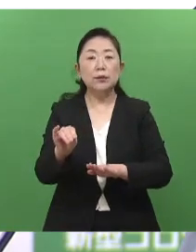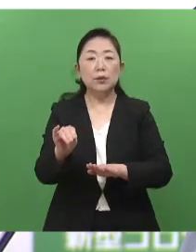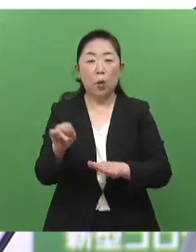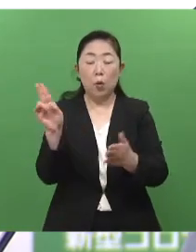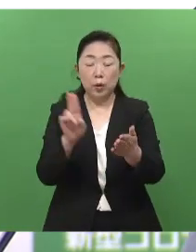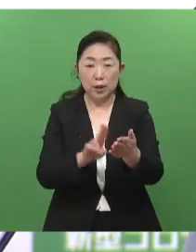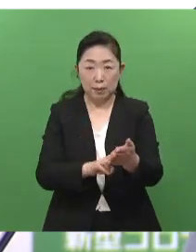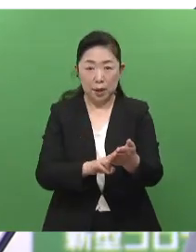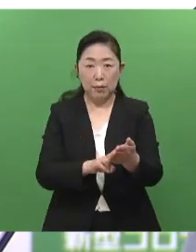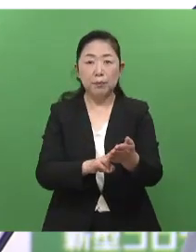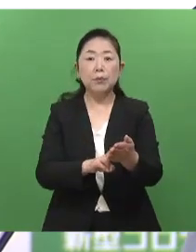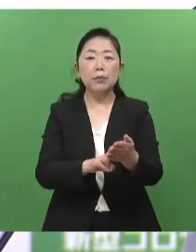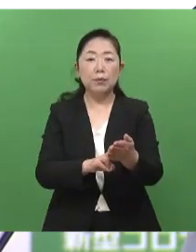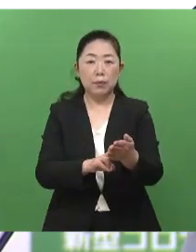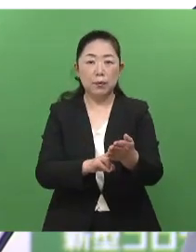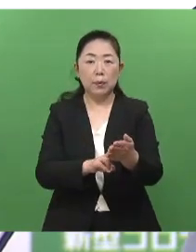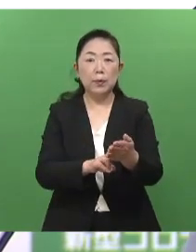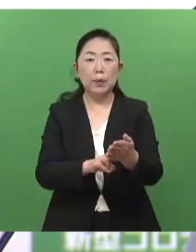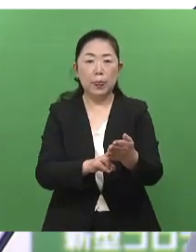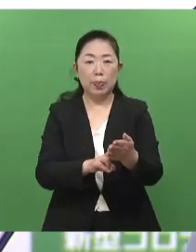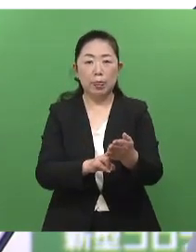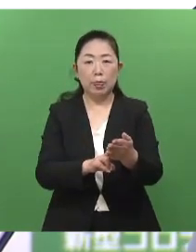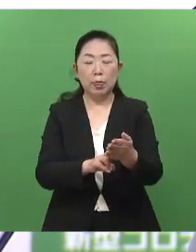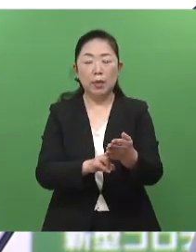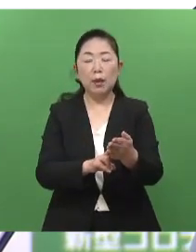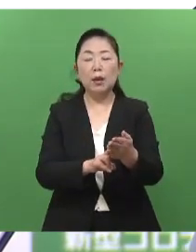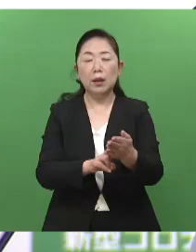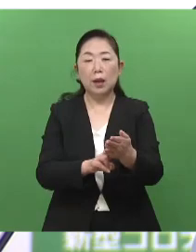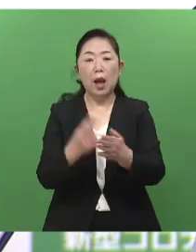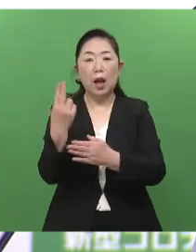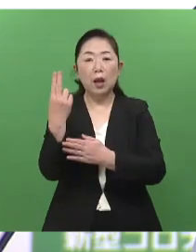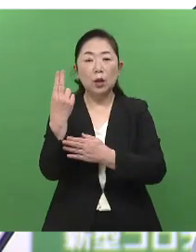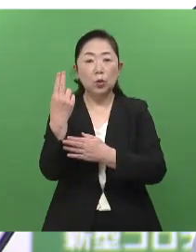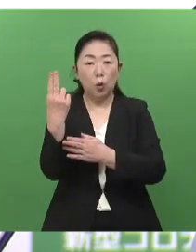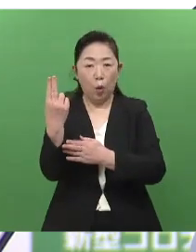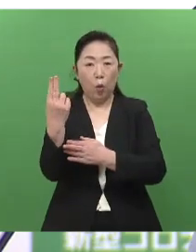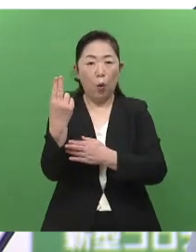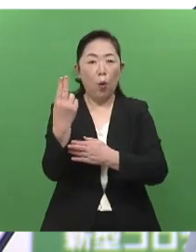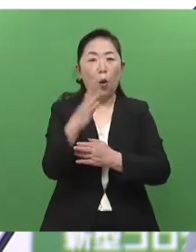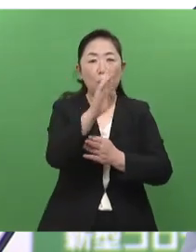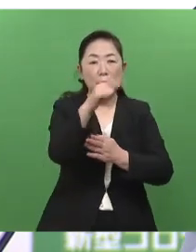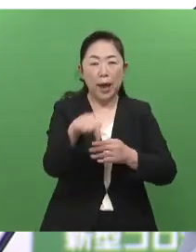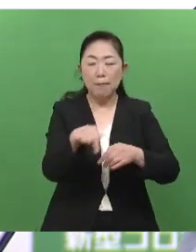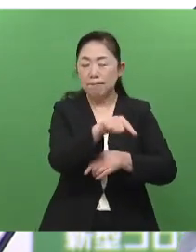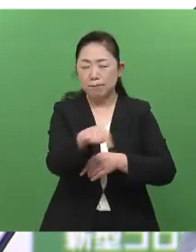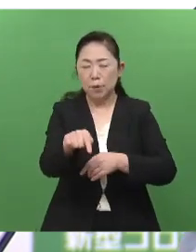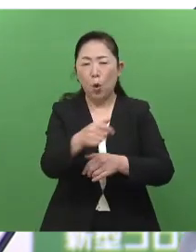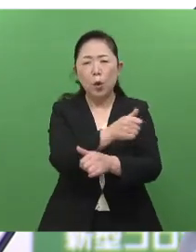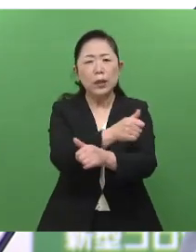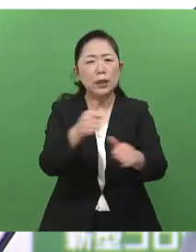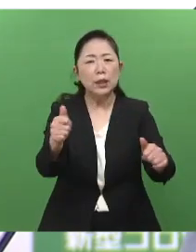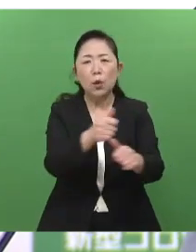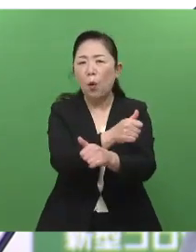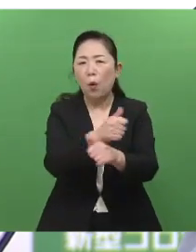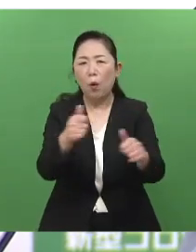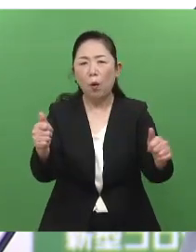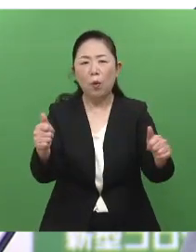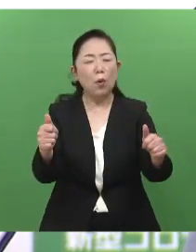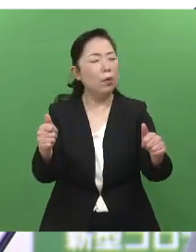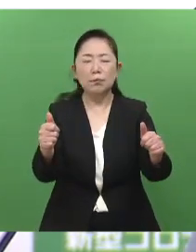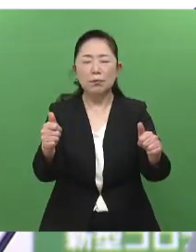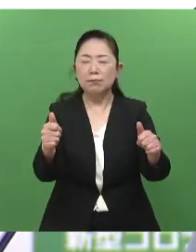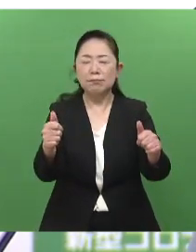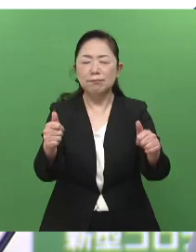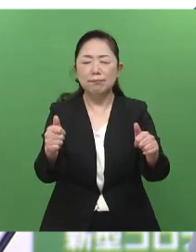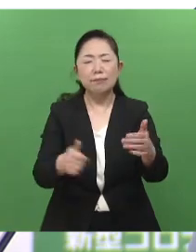ね、都の境、県の境、これをですね、越えての移動ということについては自